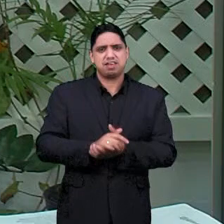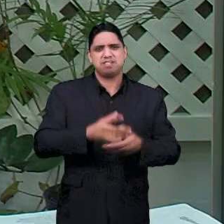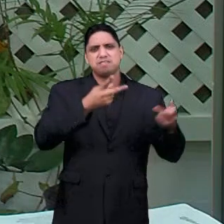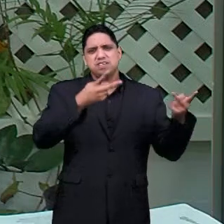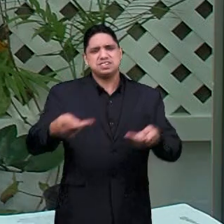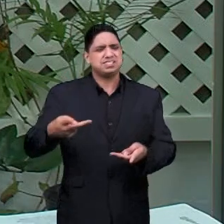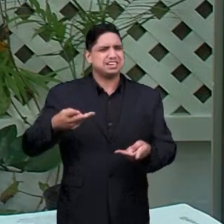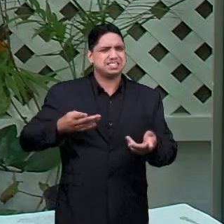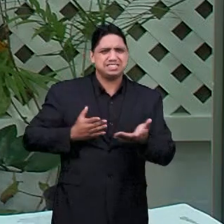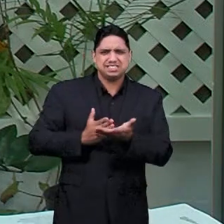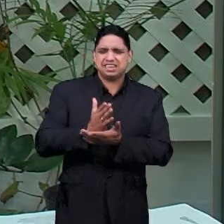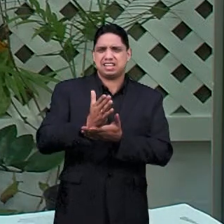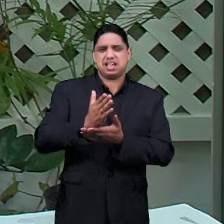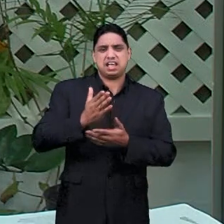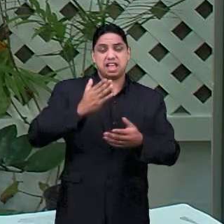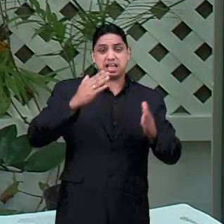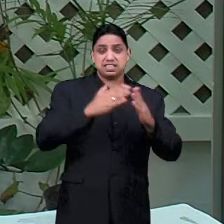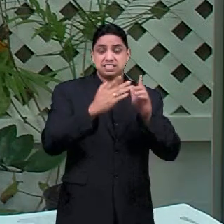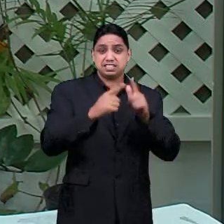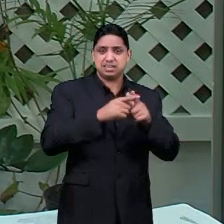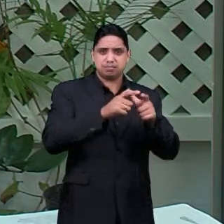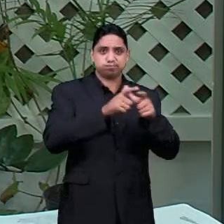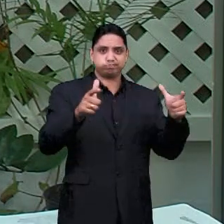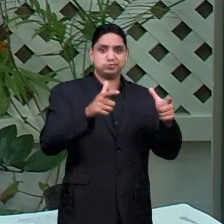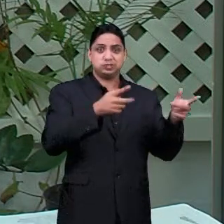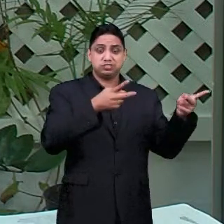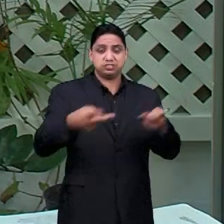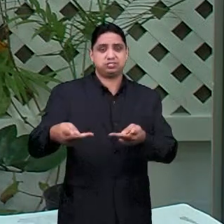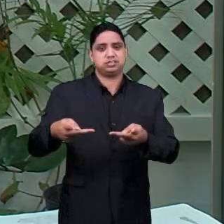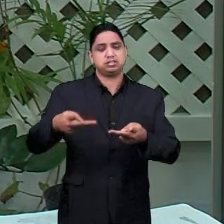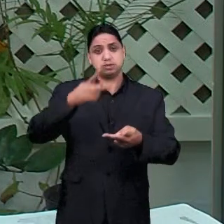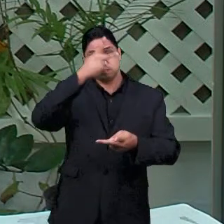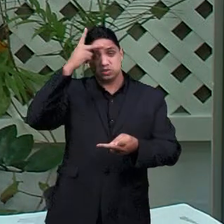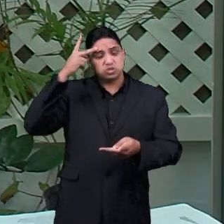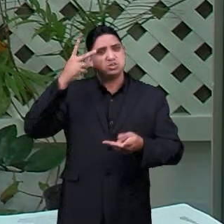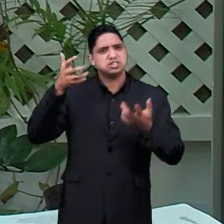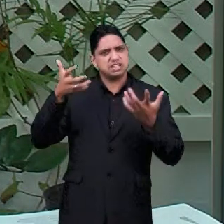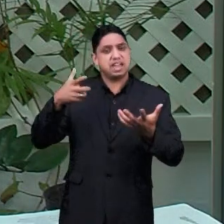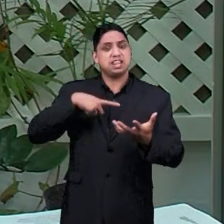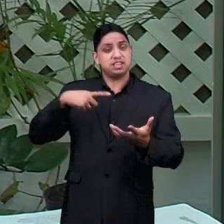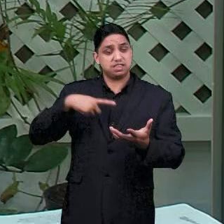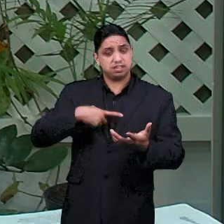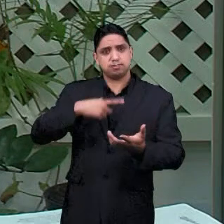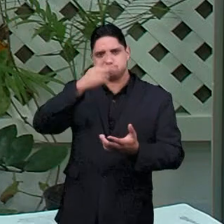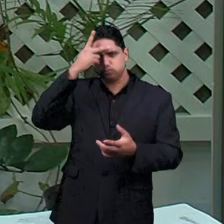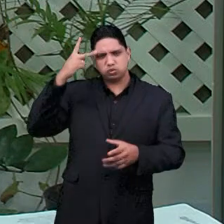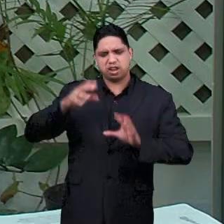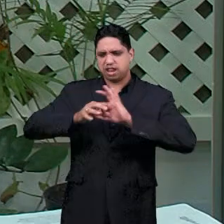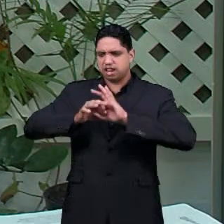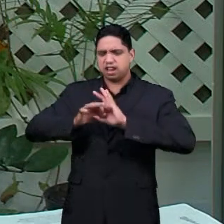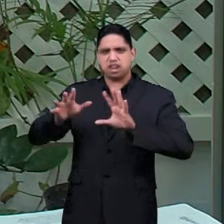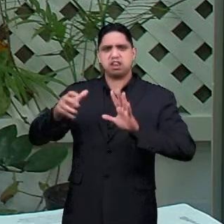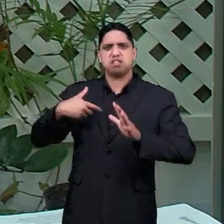moment, à chaque instant, les églises sont remplies de gens. Ceux qui veulent, ceux qui sont